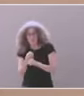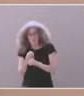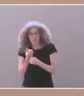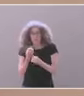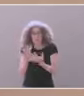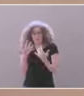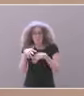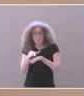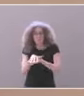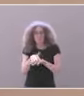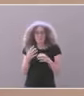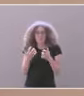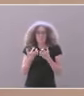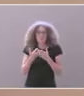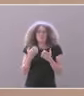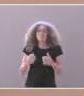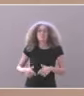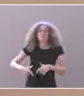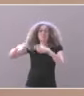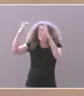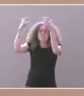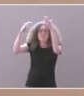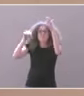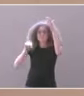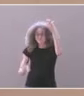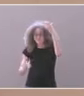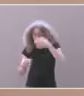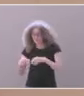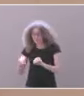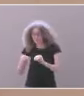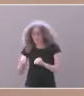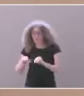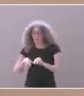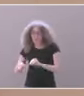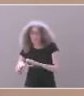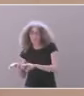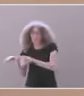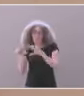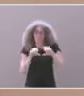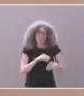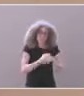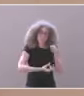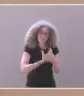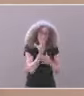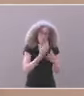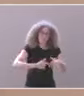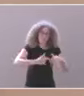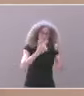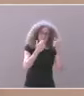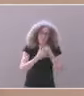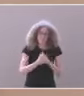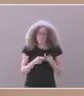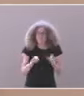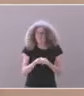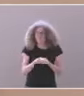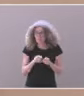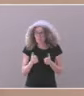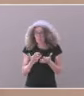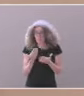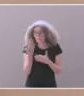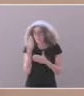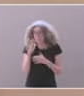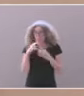Tour d'Assas vont être relocalisés au pied de ces nouveaux bâtiments, mais nous allons aussi compléter l'offre pour la diversifier. L'idée étant